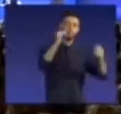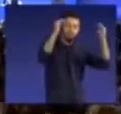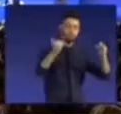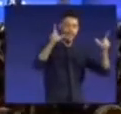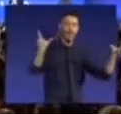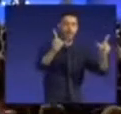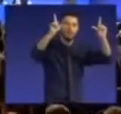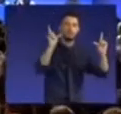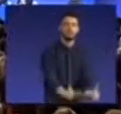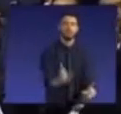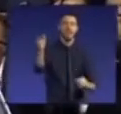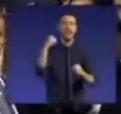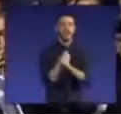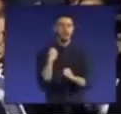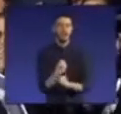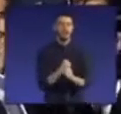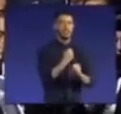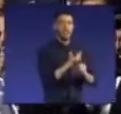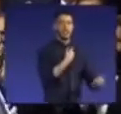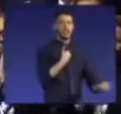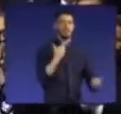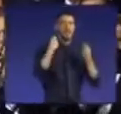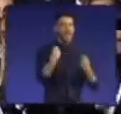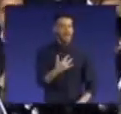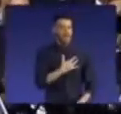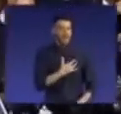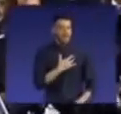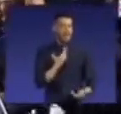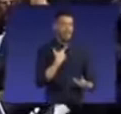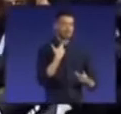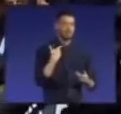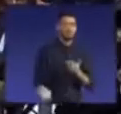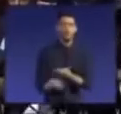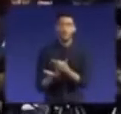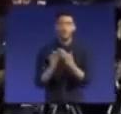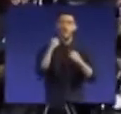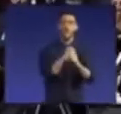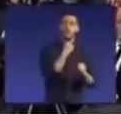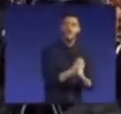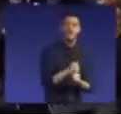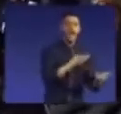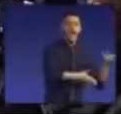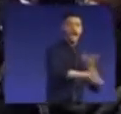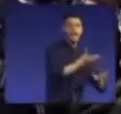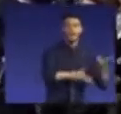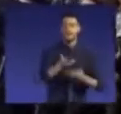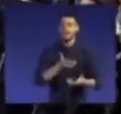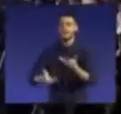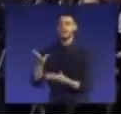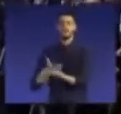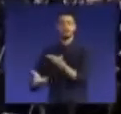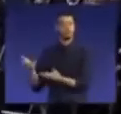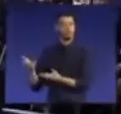Η Νέα Δημοκρατία έχει βασική αντίρρηση στη συμφωνία Τσίπρα-Ζάεφ. Θεωρεί ότι είναι σε βάρος των εθνικών συμφερόντων μας, των